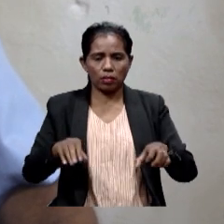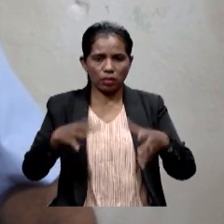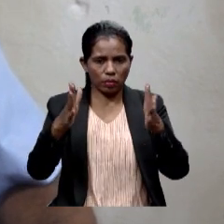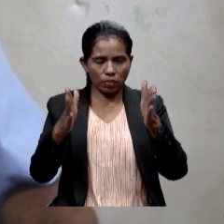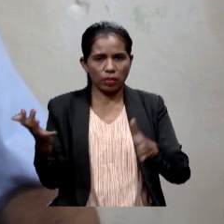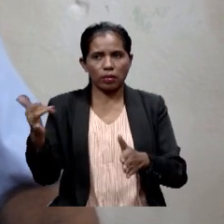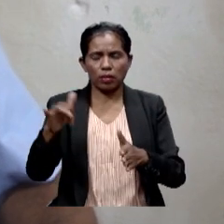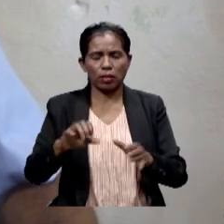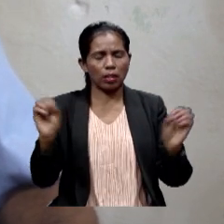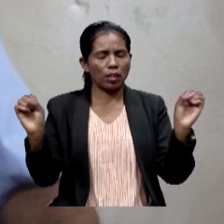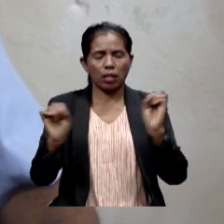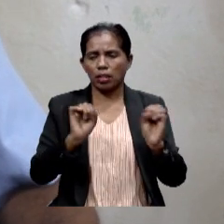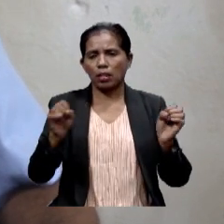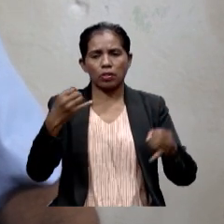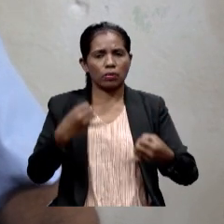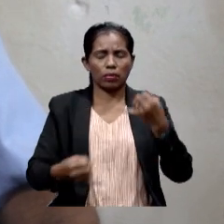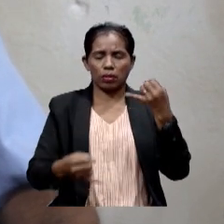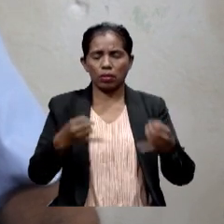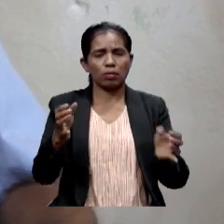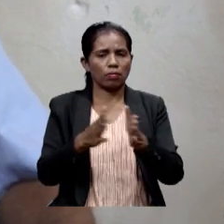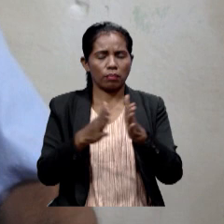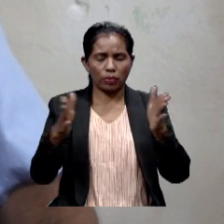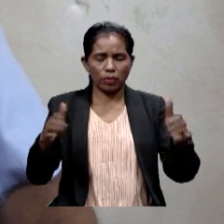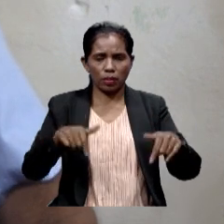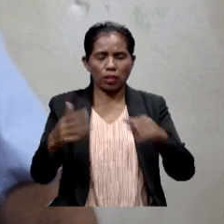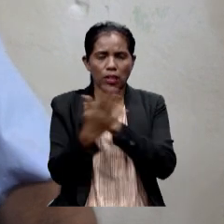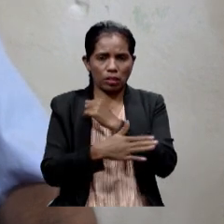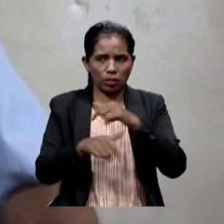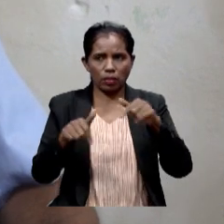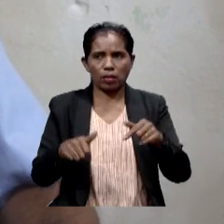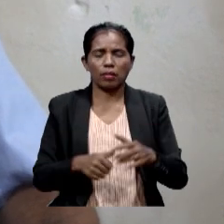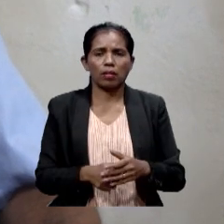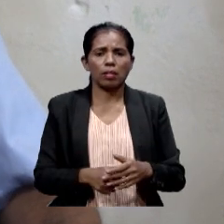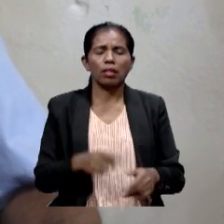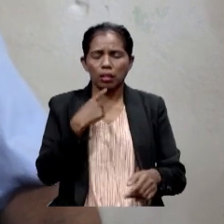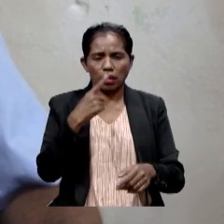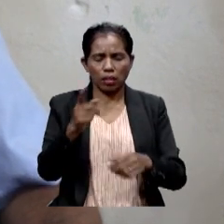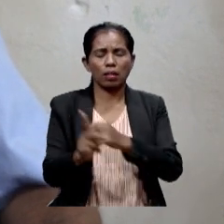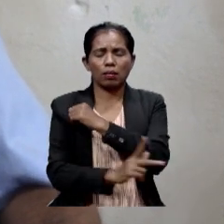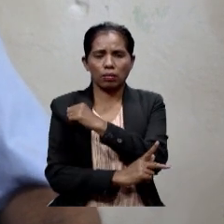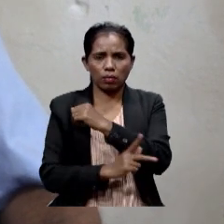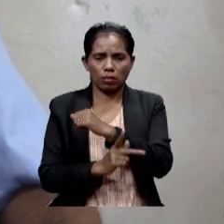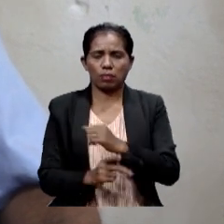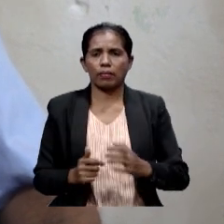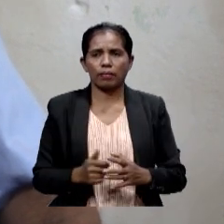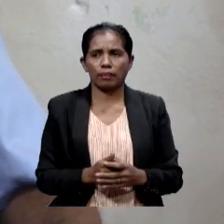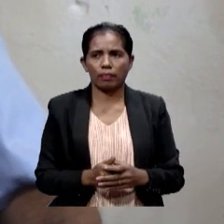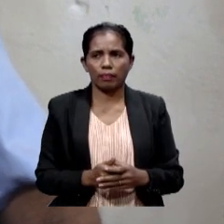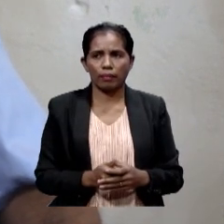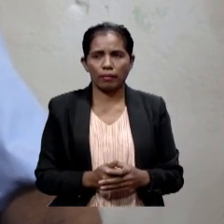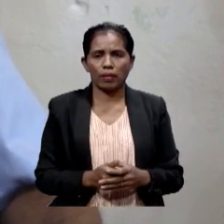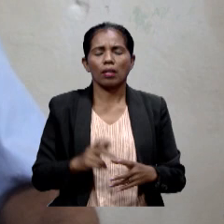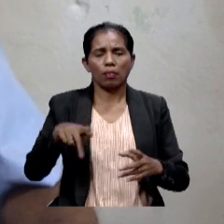Ne injustiça boat ya na sana. Dan ita bele dia ida korupsaun abuso do poder, korupsaun